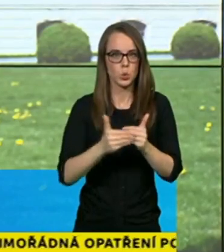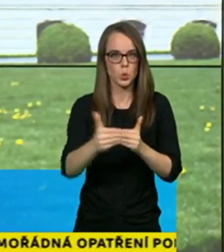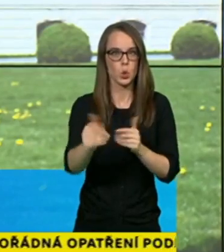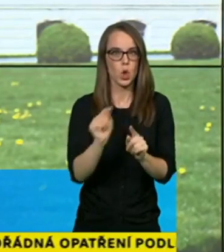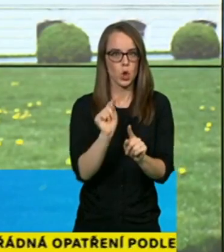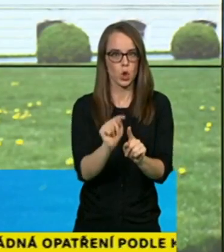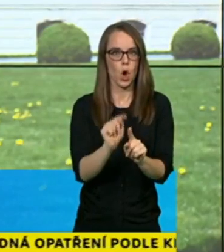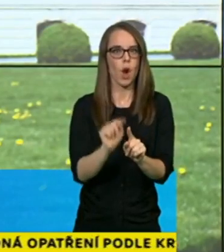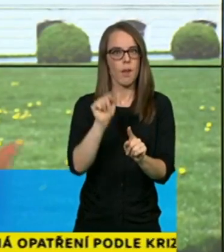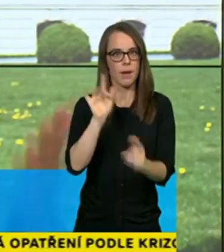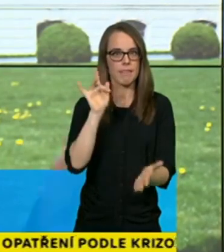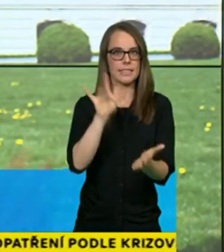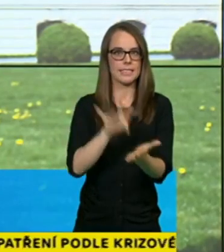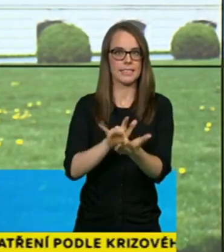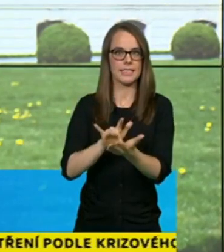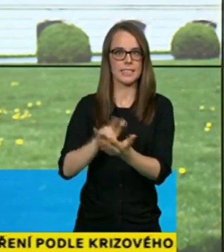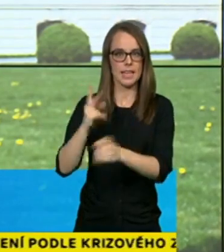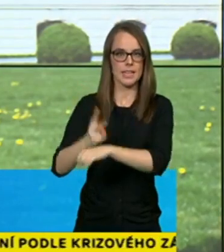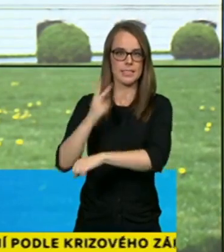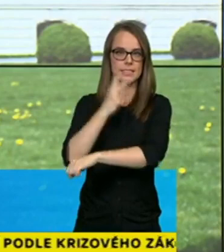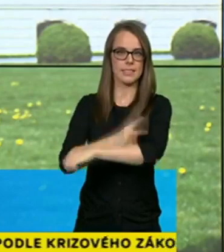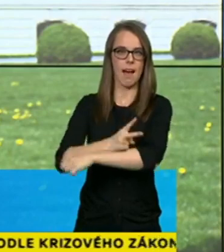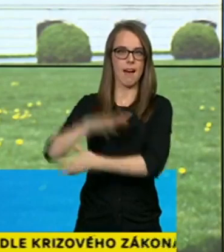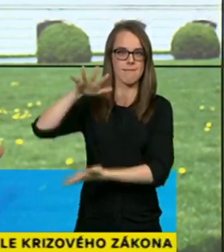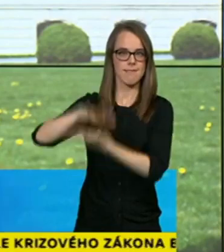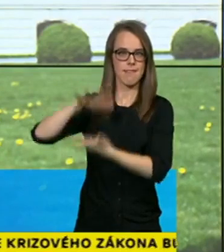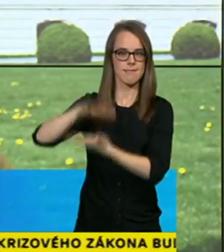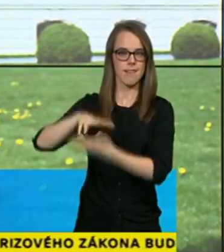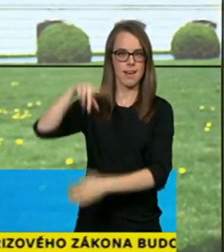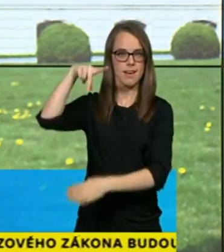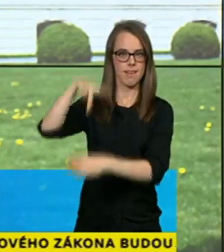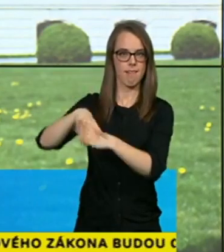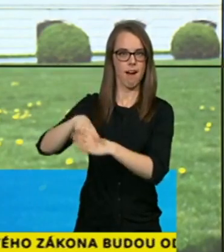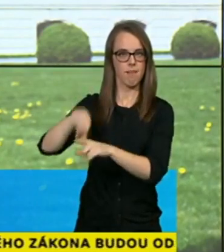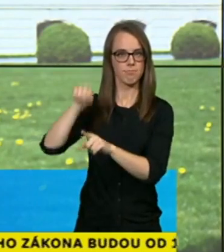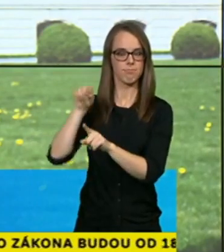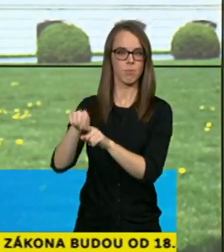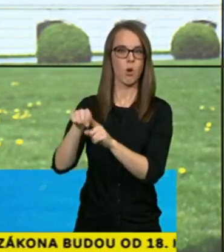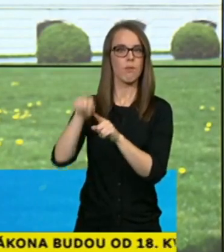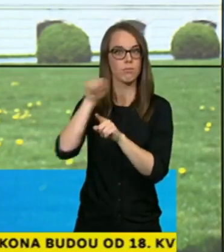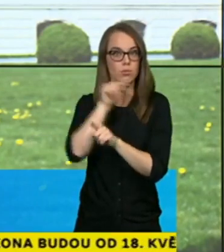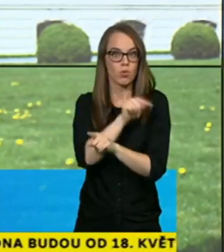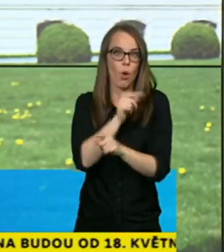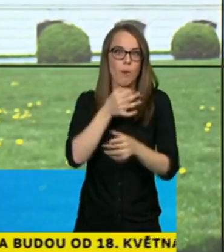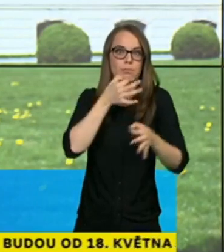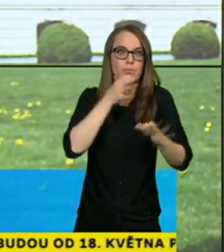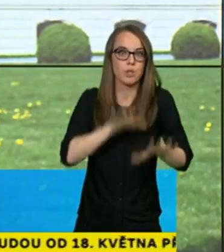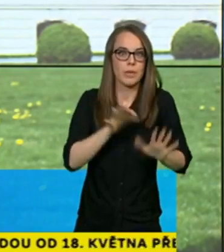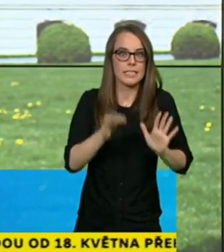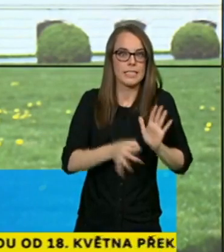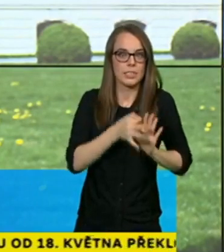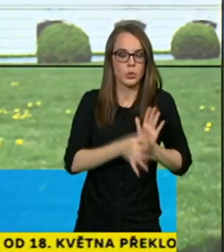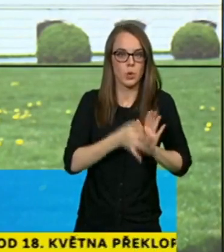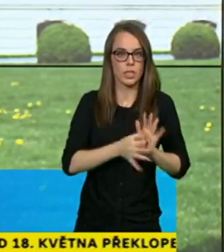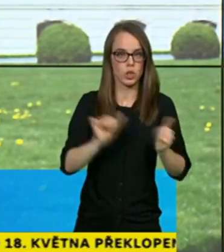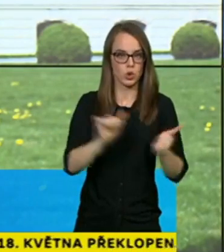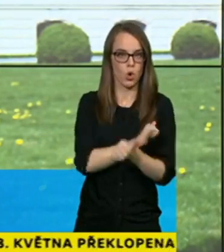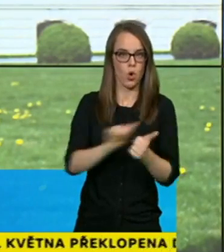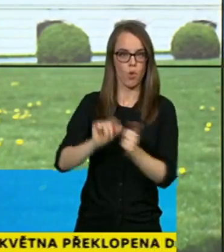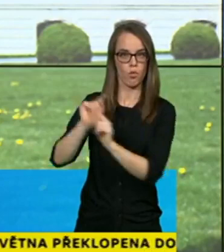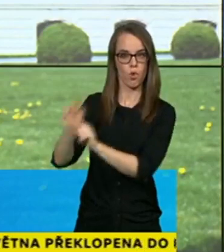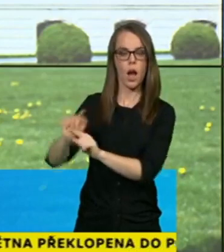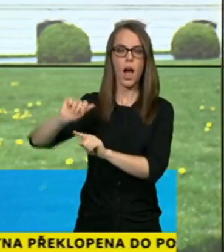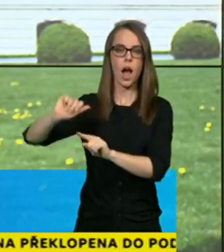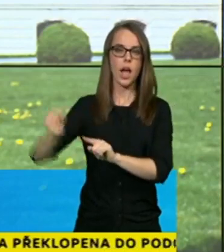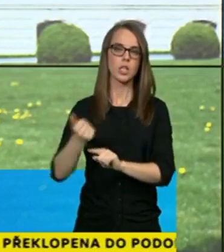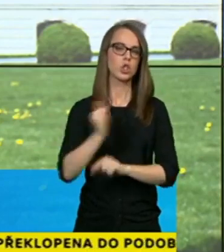do státních hmotných rezerv a to tam budeme mít jako železnou zásobu. Paralelně pojedu pochopitelně jednotlivé rezorty si nakupovat pomůcky svoje a i k tomu